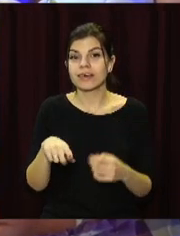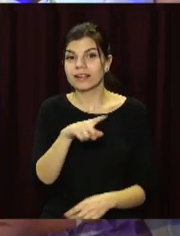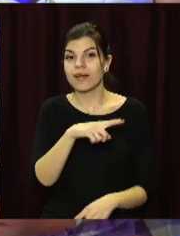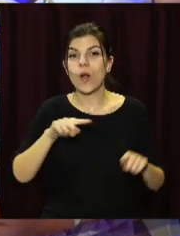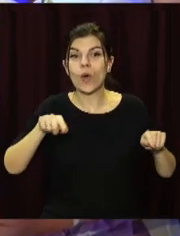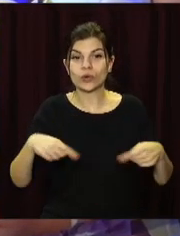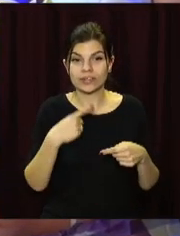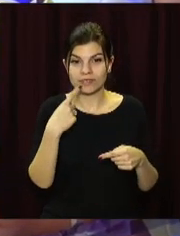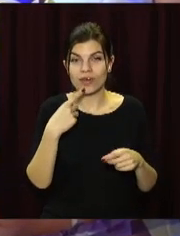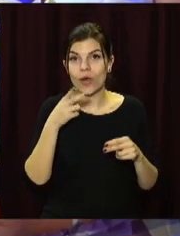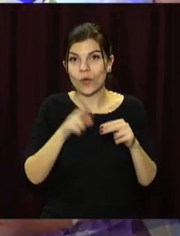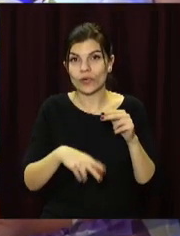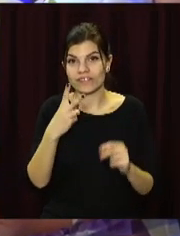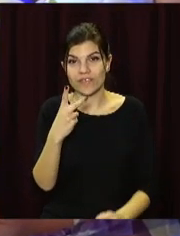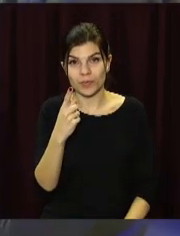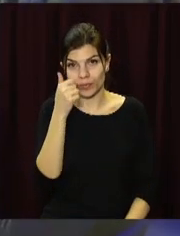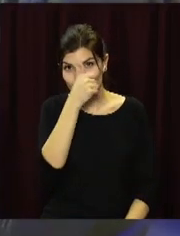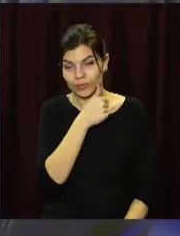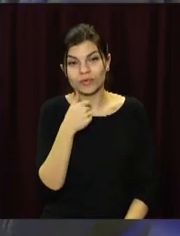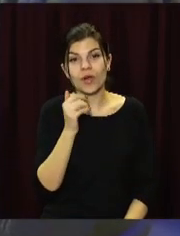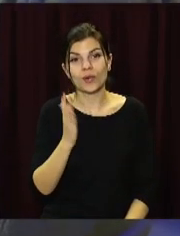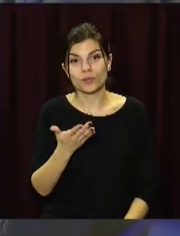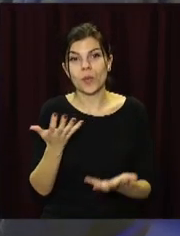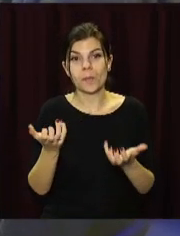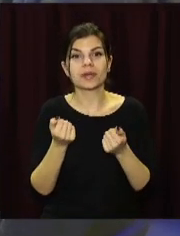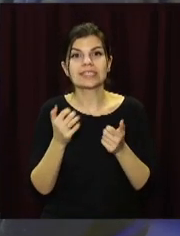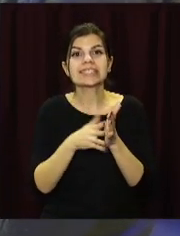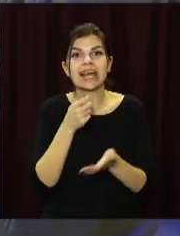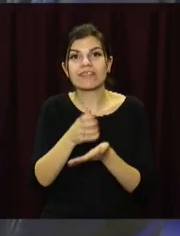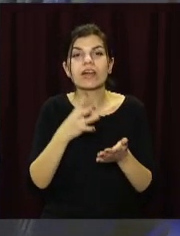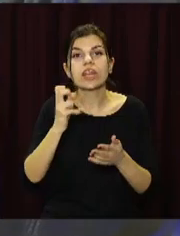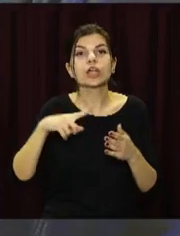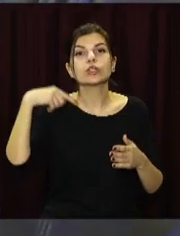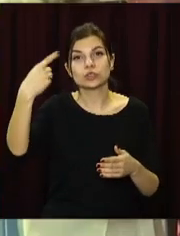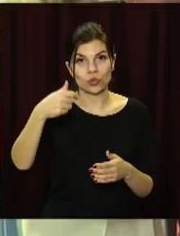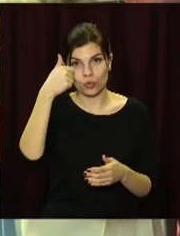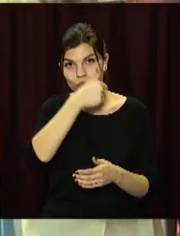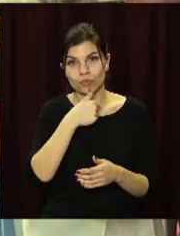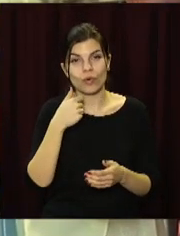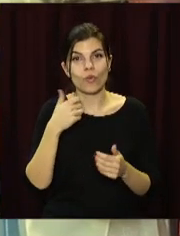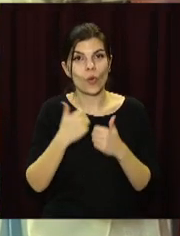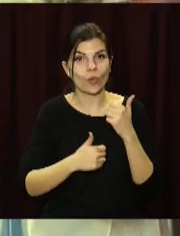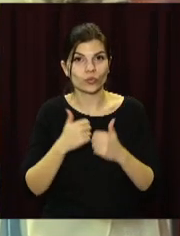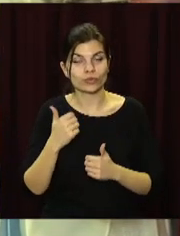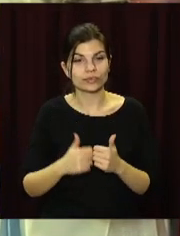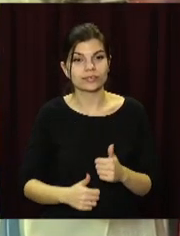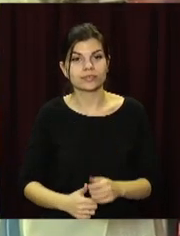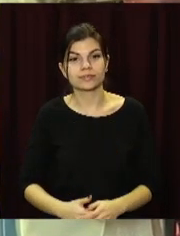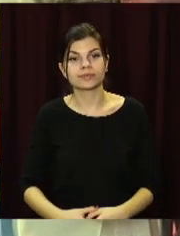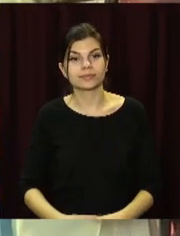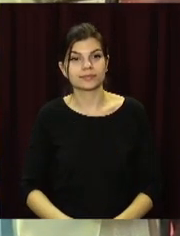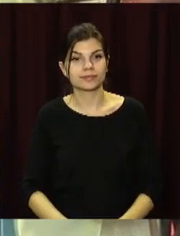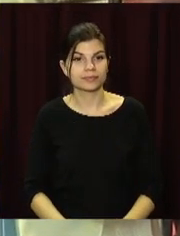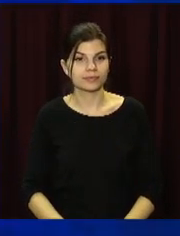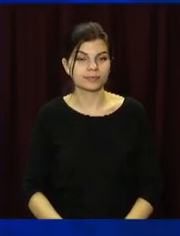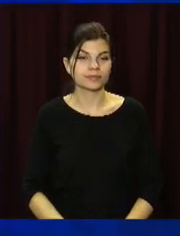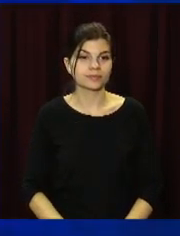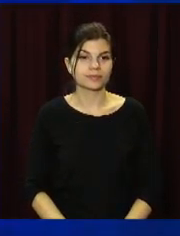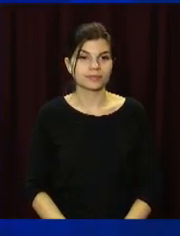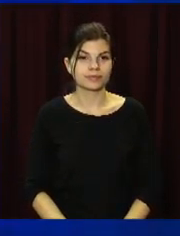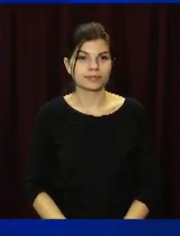анонсують, наприкінці 2021-го почнуть приймати заявки на наступний конкурс. Вікторія Журавель, Олександр Вернегоров, Open